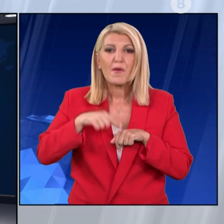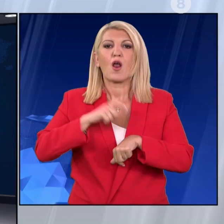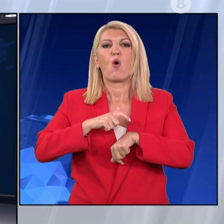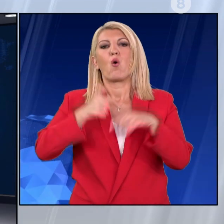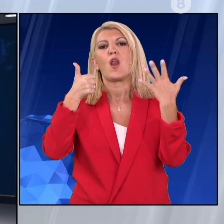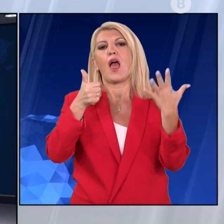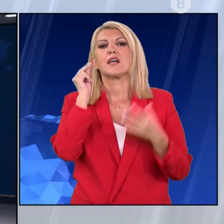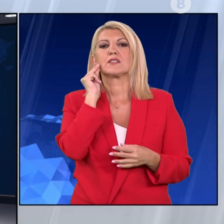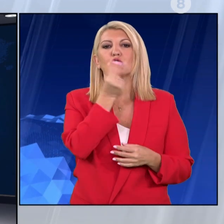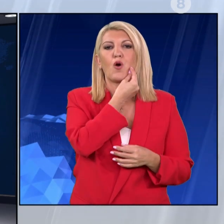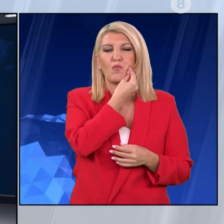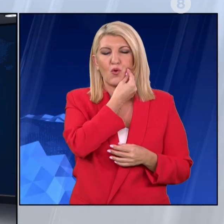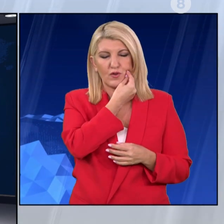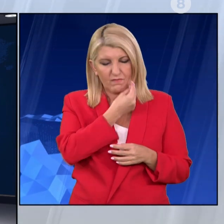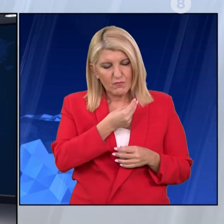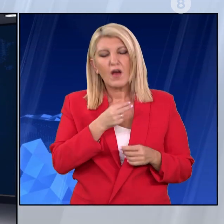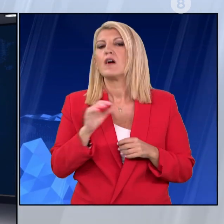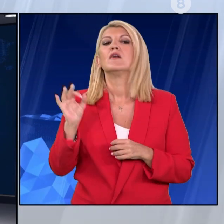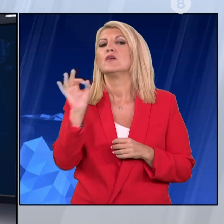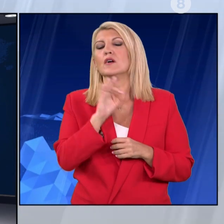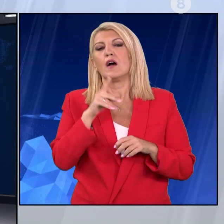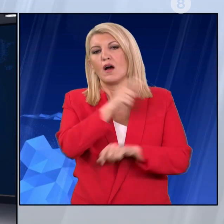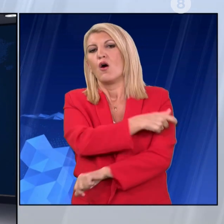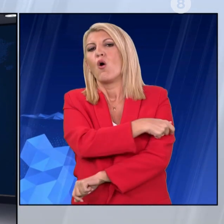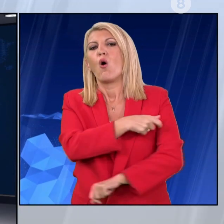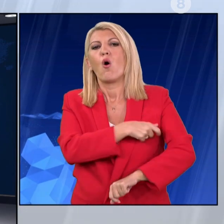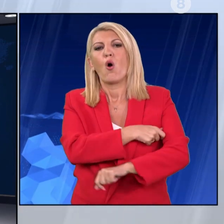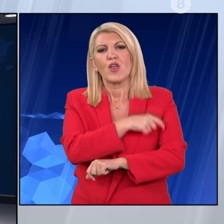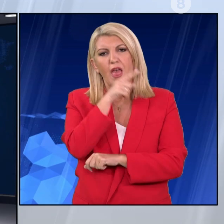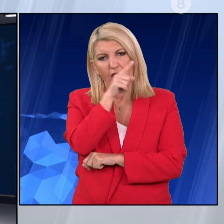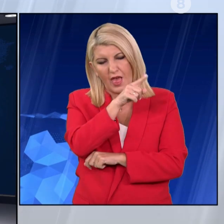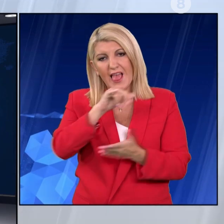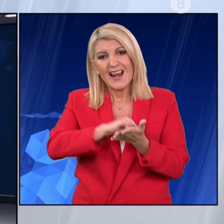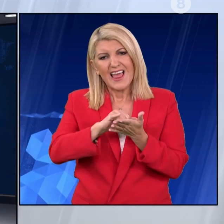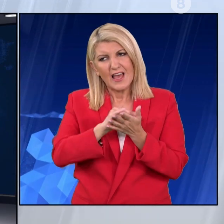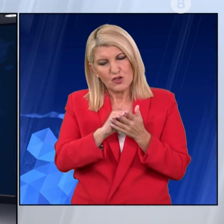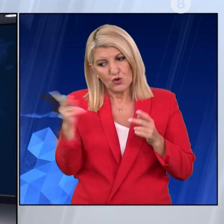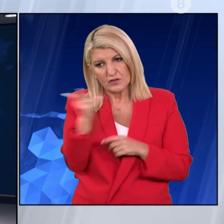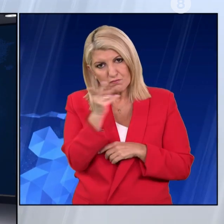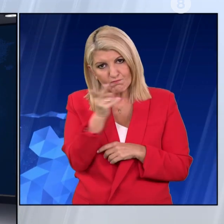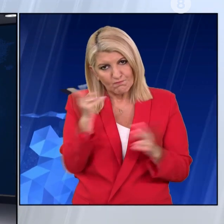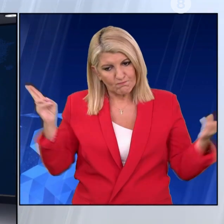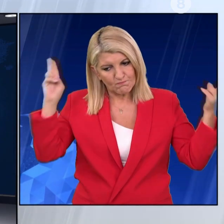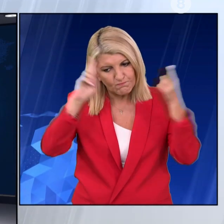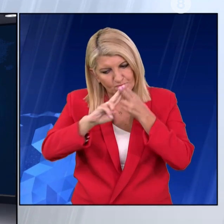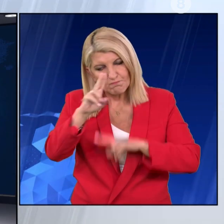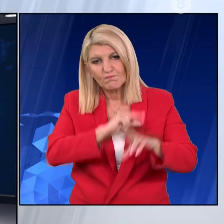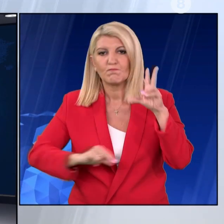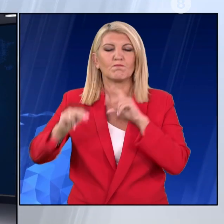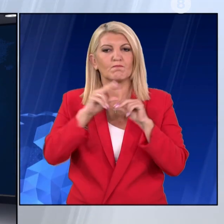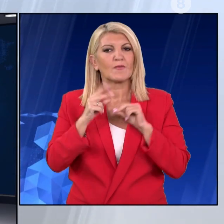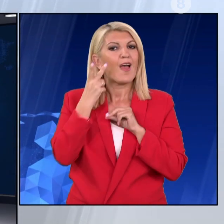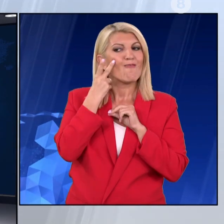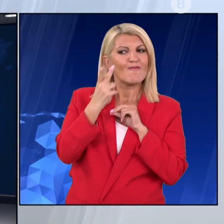ώρα ελλάδος στο περιθώριο της γενικής συνέλευσης του οργανισμού ηνωμένων εθνών στη νέα υόρκη αν και κατά τα φαινόμενα και οι δύο πλευρές